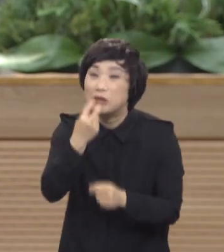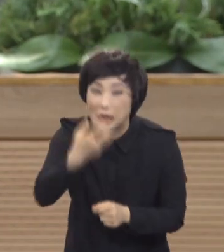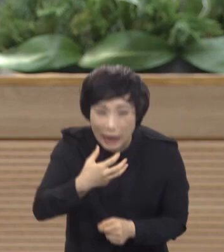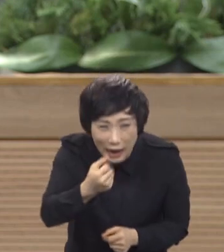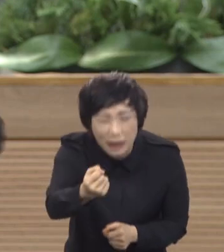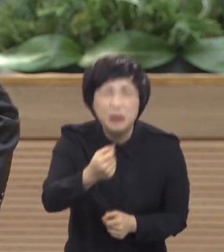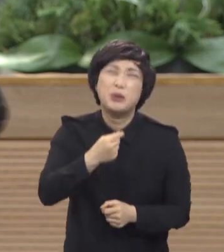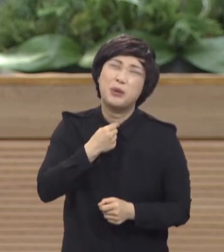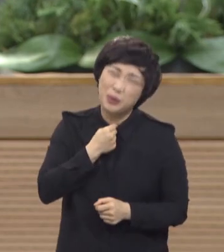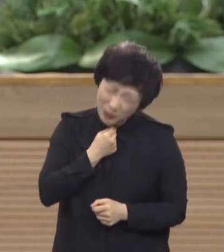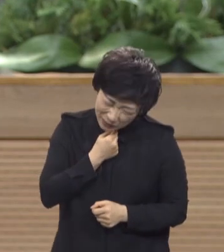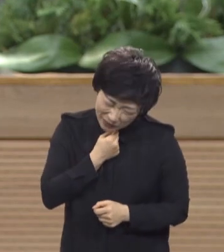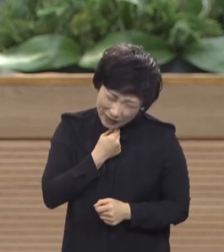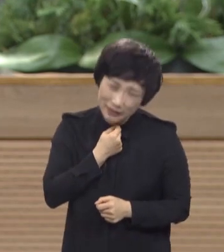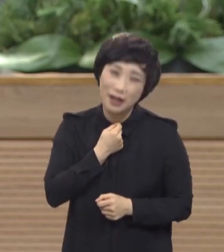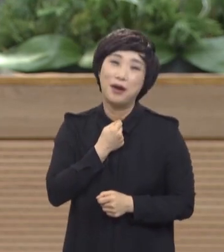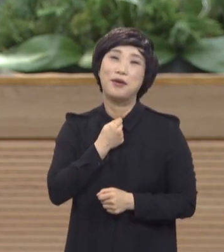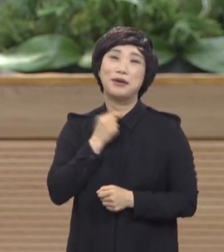바란다